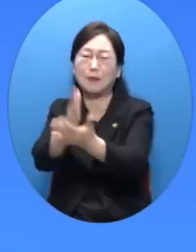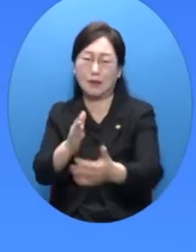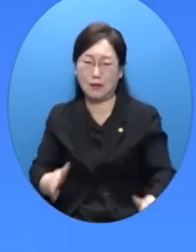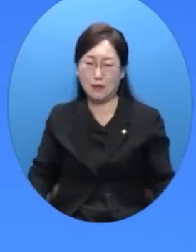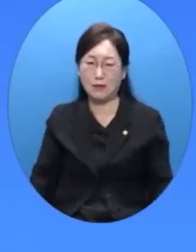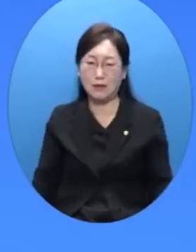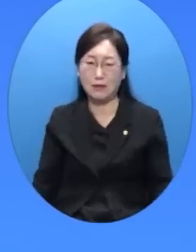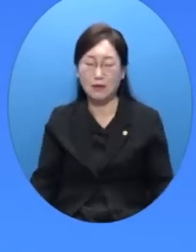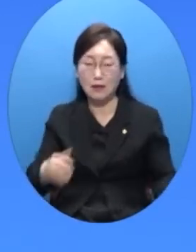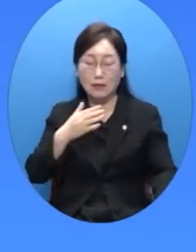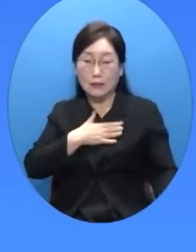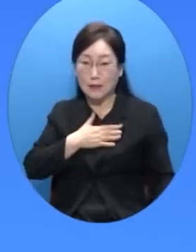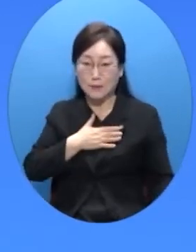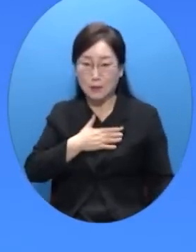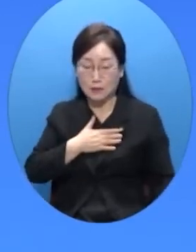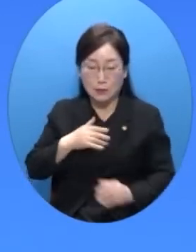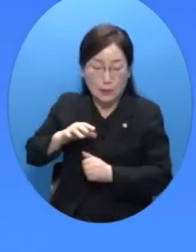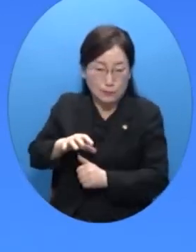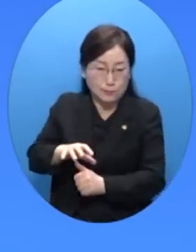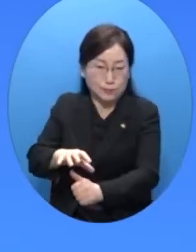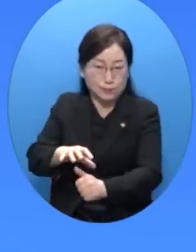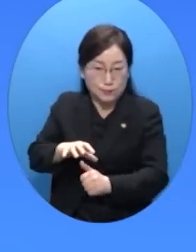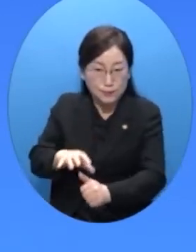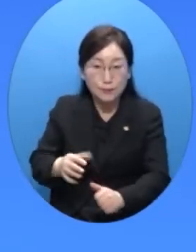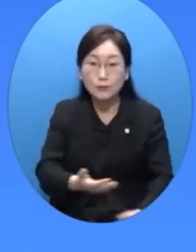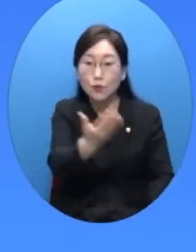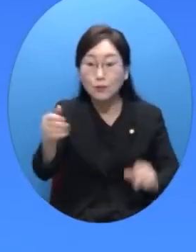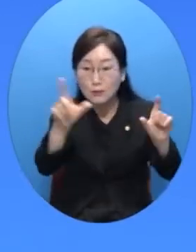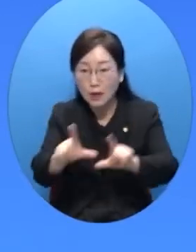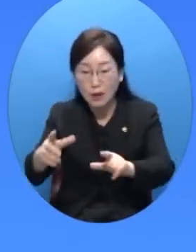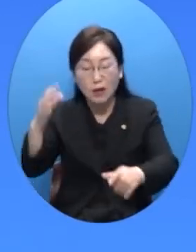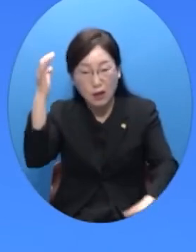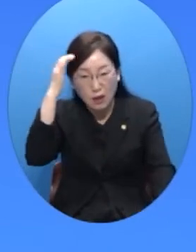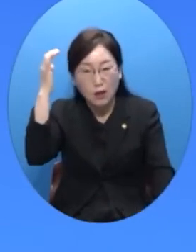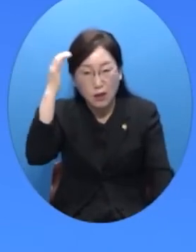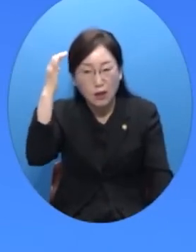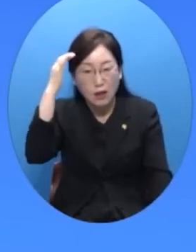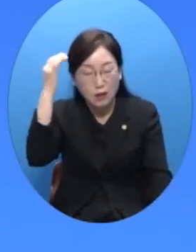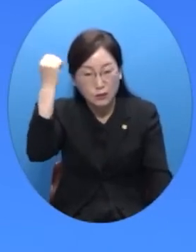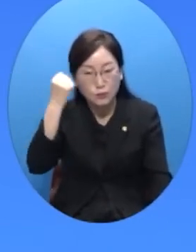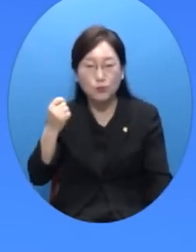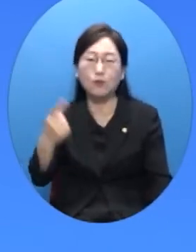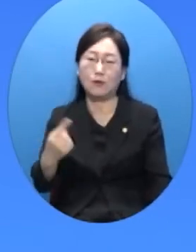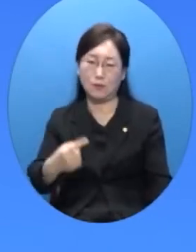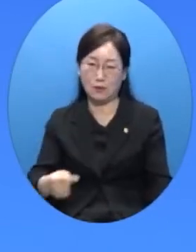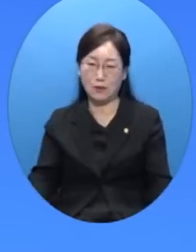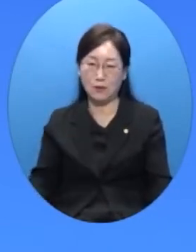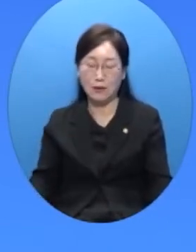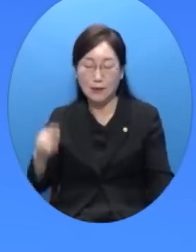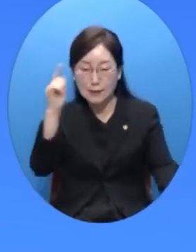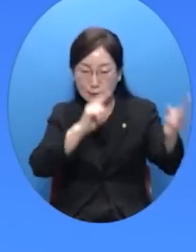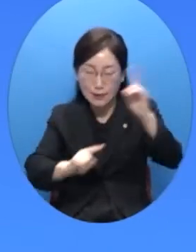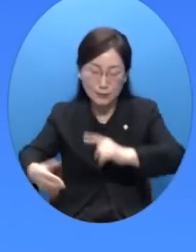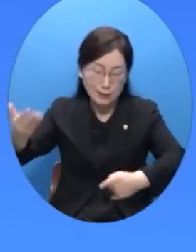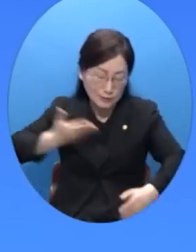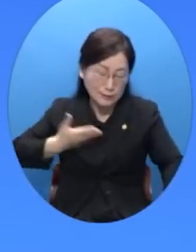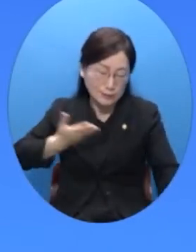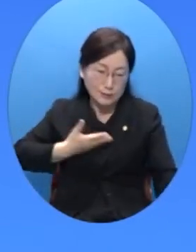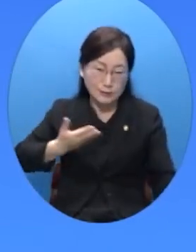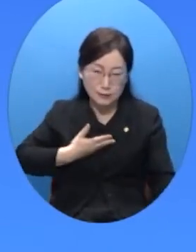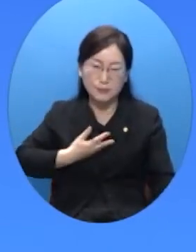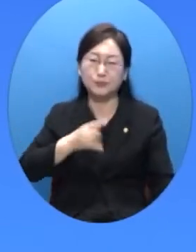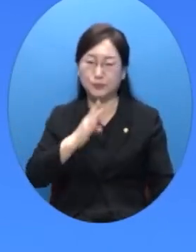여러분, 감정의 노예가 되면 여러분의 삶은 참 고달픈 인생이 되는 것입니다. 끊임없이 상처에 둘러서 살게 되는